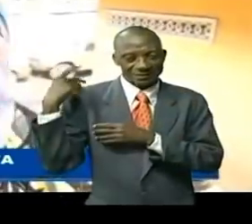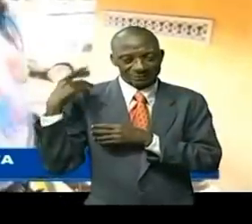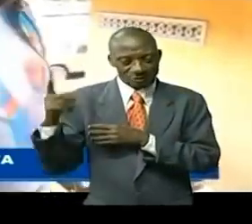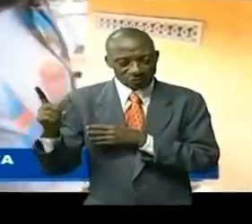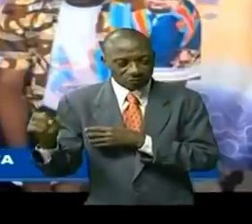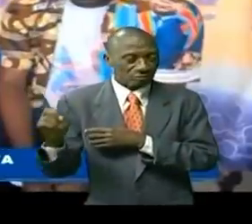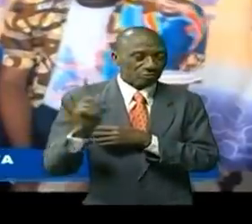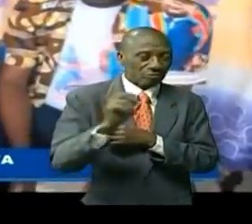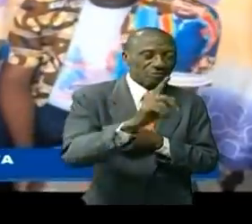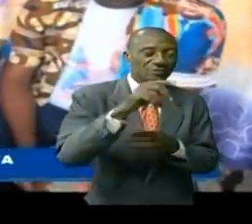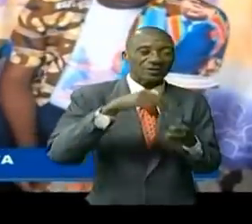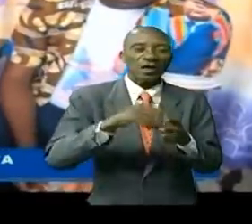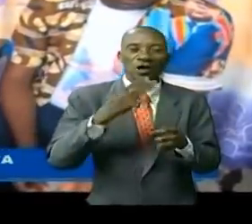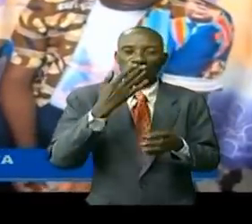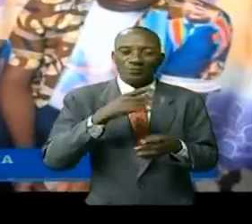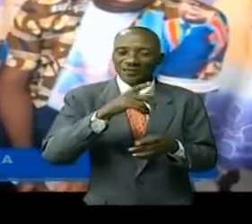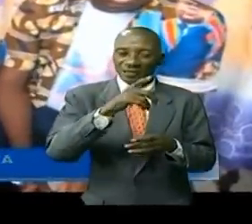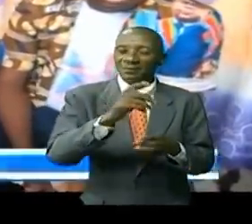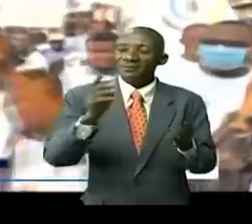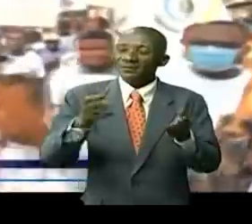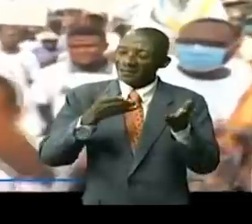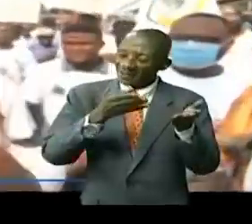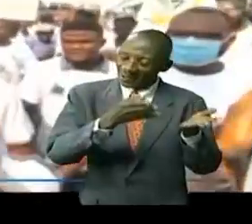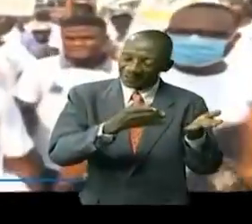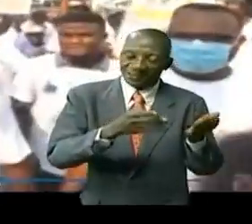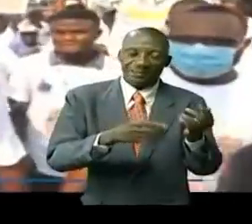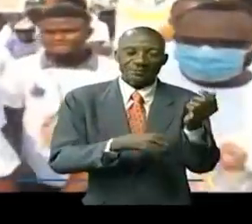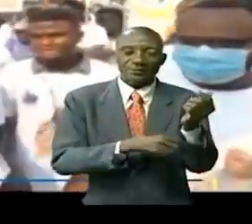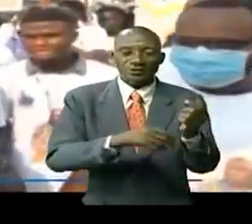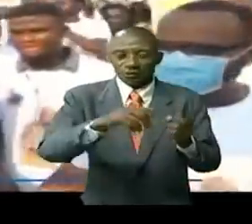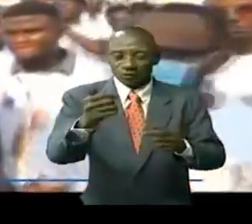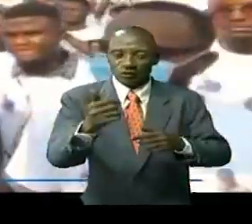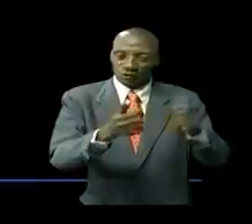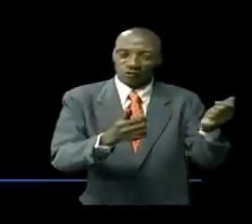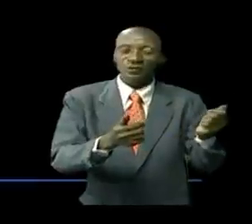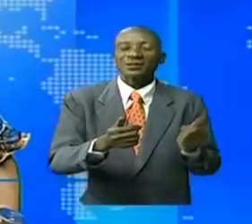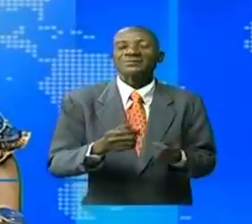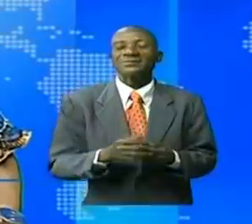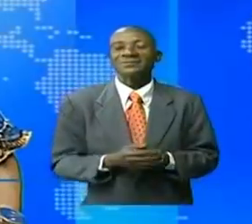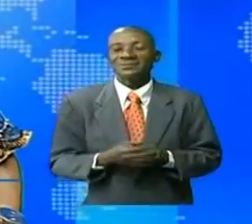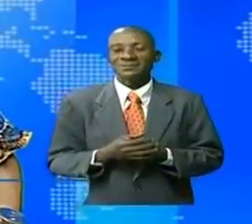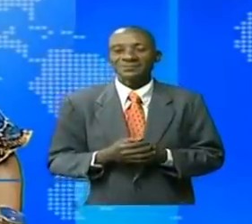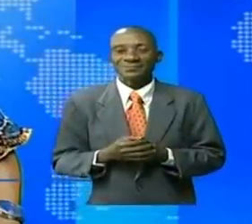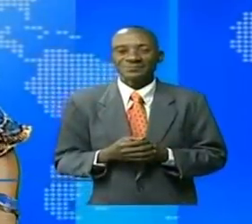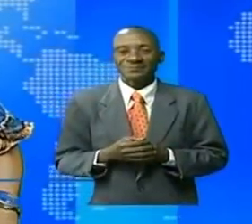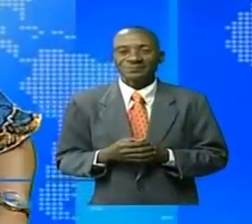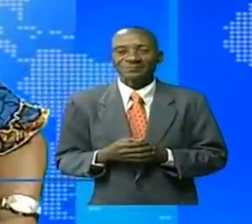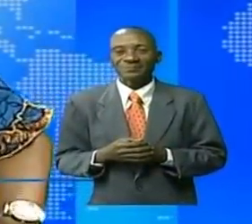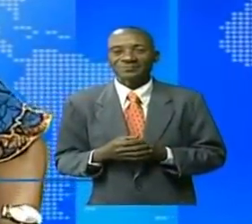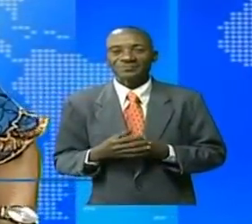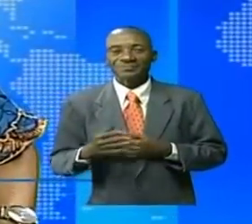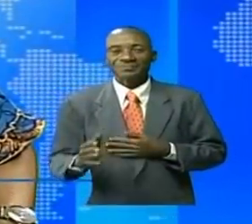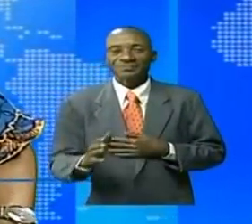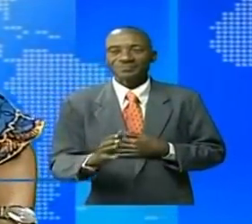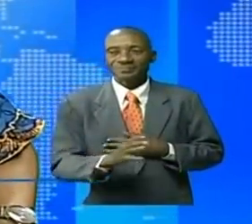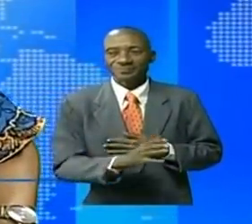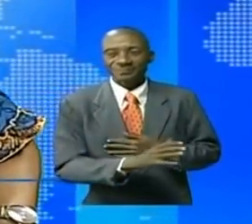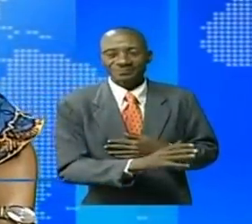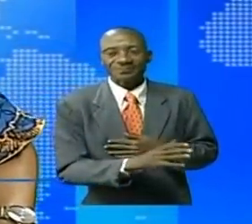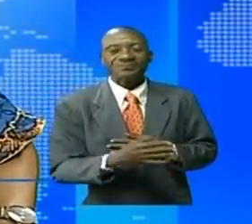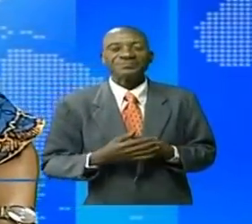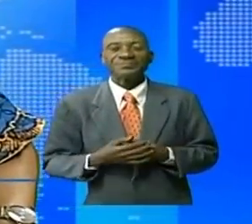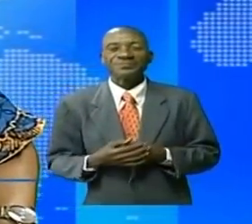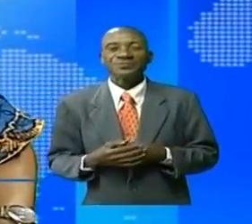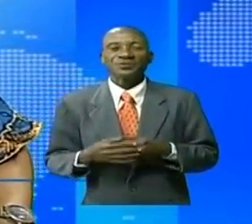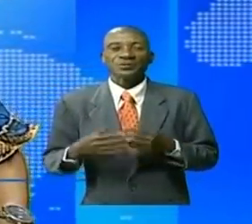sa charge certains combattants et combattantes de l'IDPS. Cette question à présent, comment développer